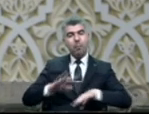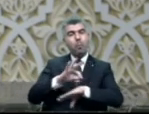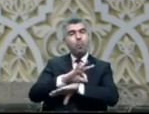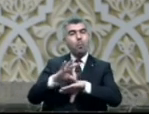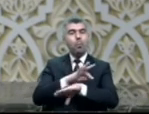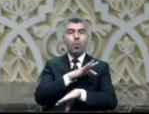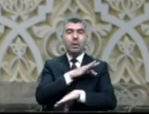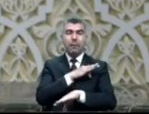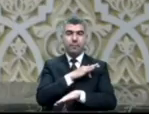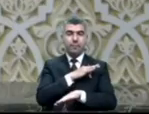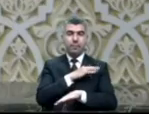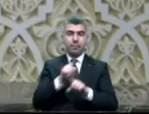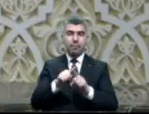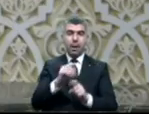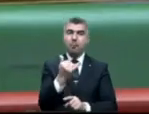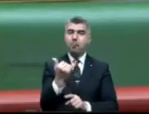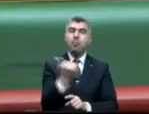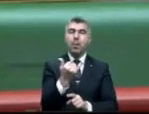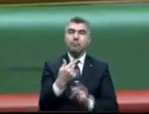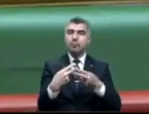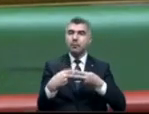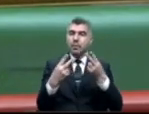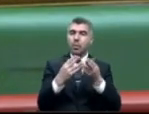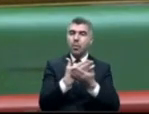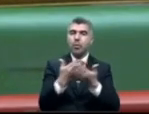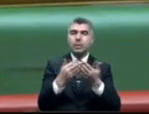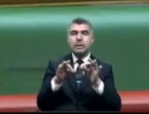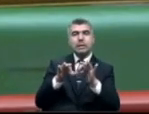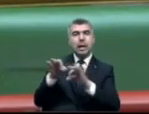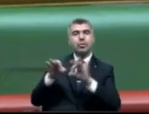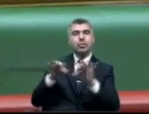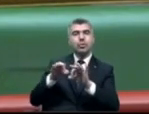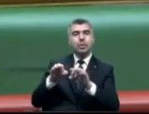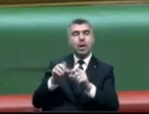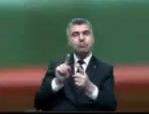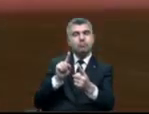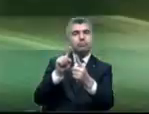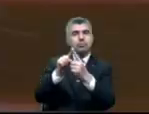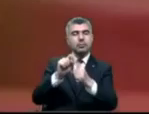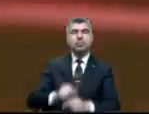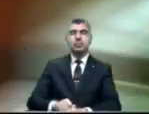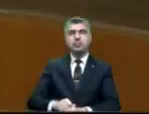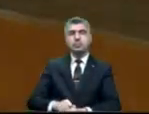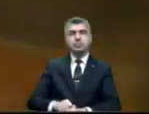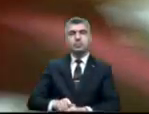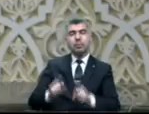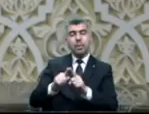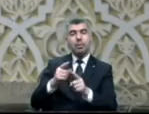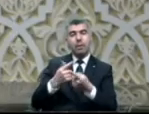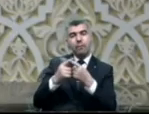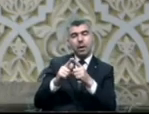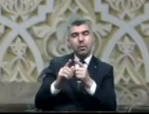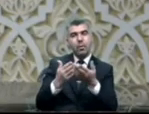البشرية واحد المحور أساسي في تنزيل مختلف استراتيجيات القطاعية اللي كتشرف عليها، حيث ضاعفت المجهود